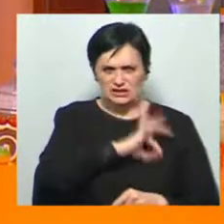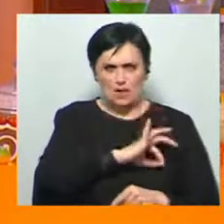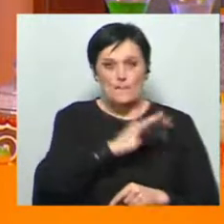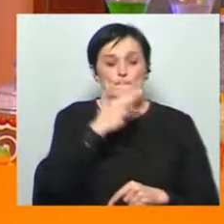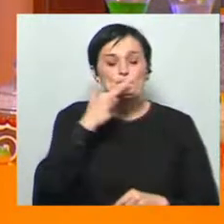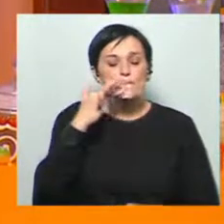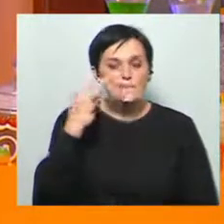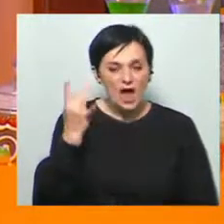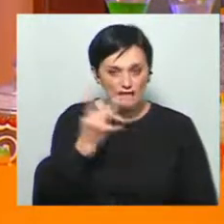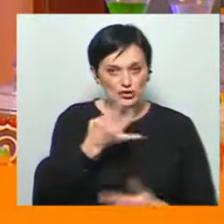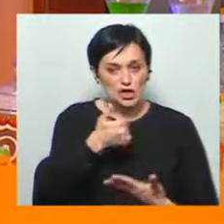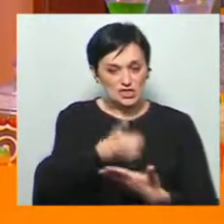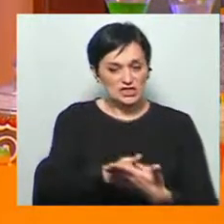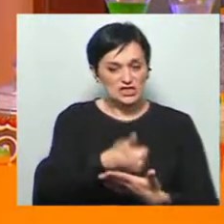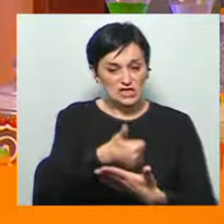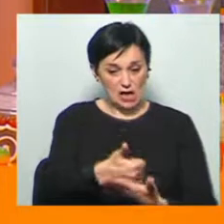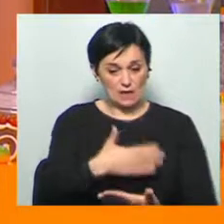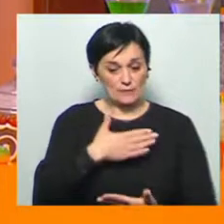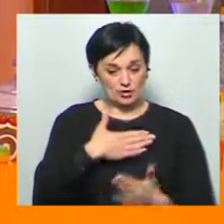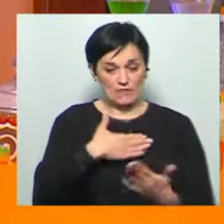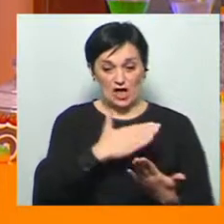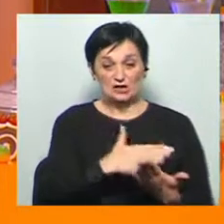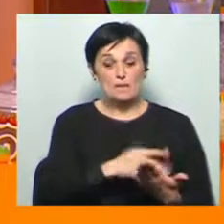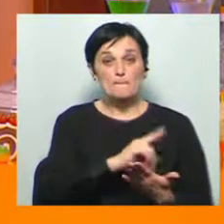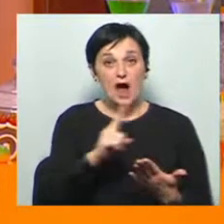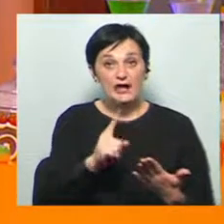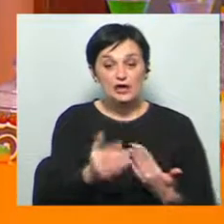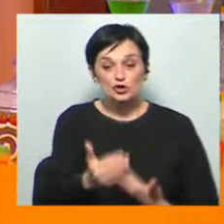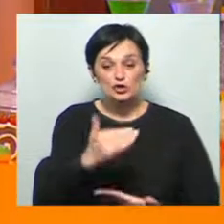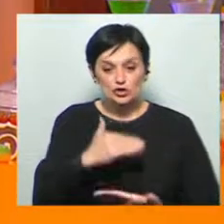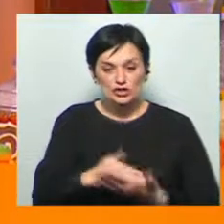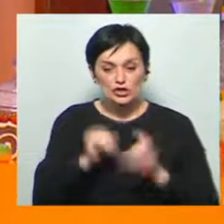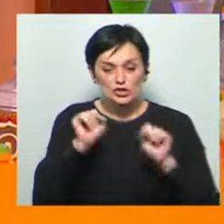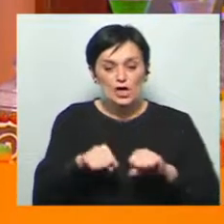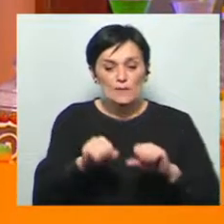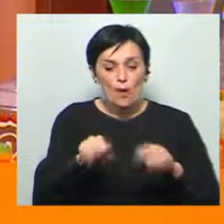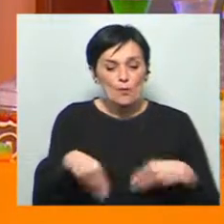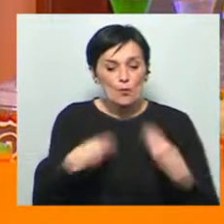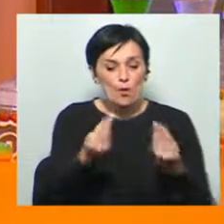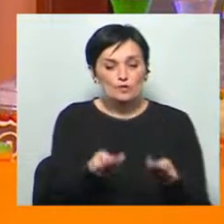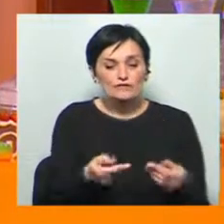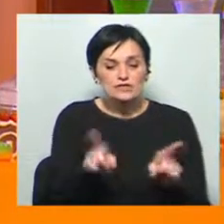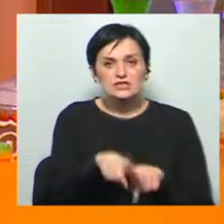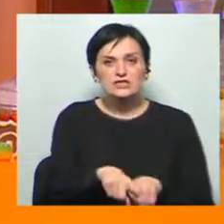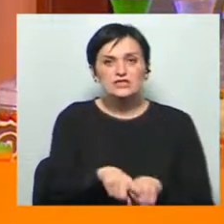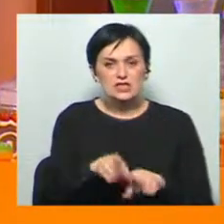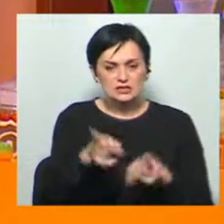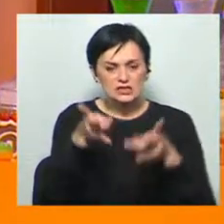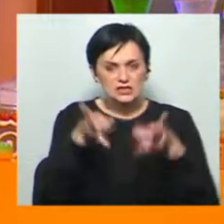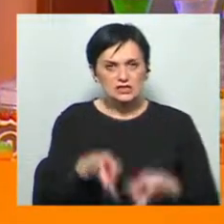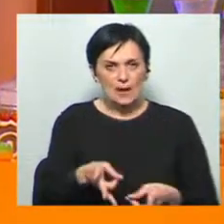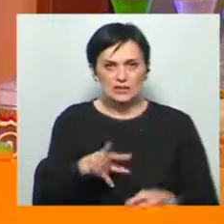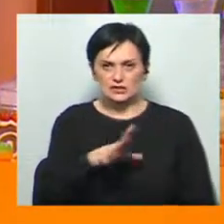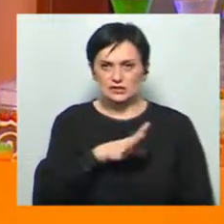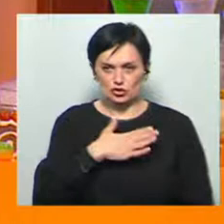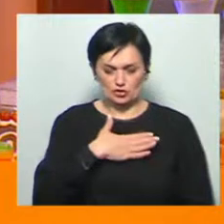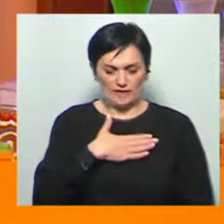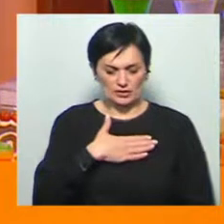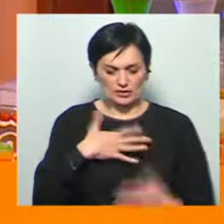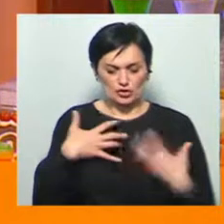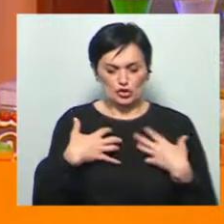ბევრჯერ ნაკლები ჩვენს გადაცემაში, მაგრამ შედეგად შეიძლება მოგვცეს ის, რაც დამაზიანებელი იქნება